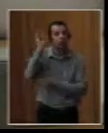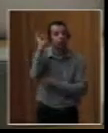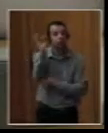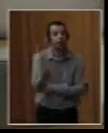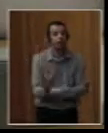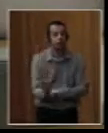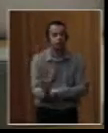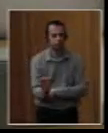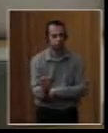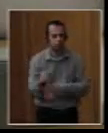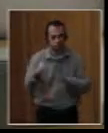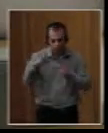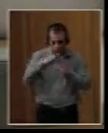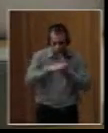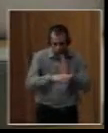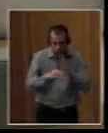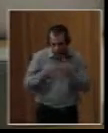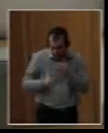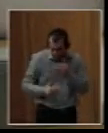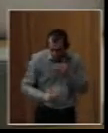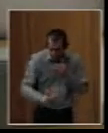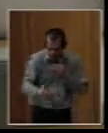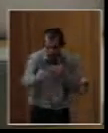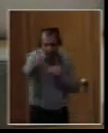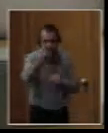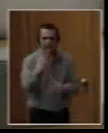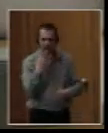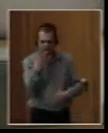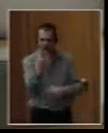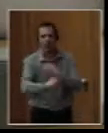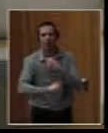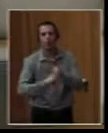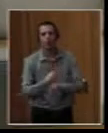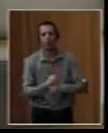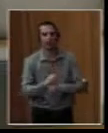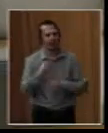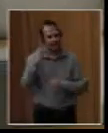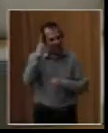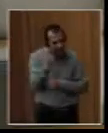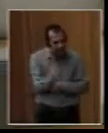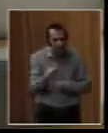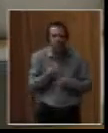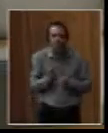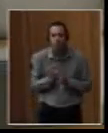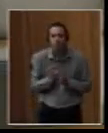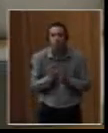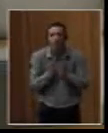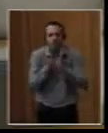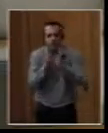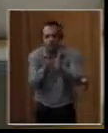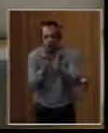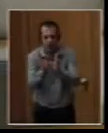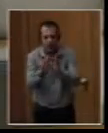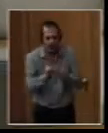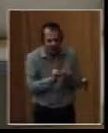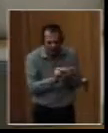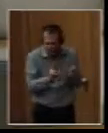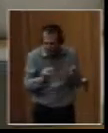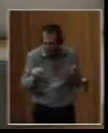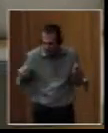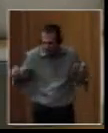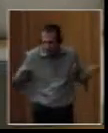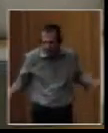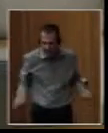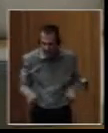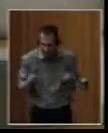πενταετίας για να ξέρουμε πού θα φτάσουμε, για να υπάρχει συνέργεια και συνεργασία, τι συμβαίνει στο